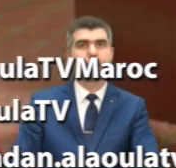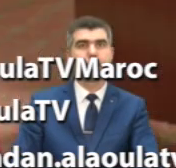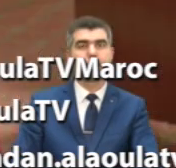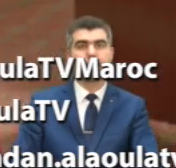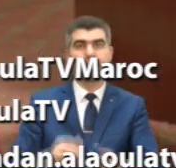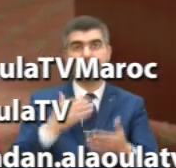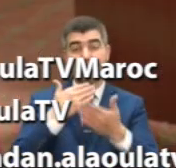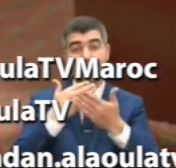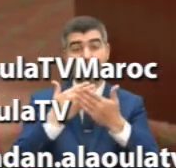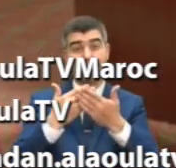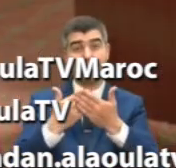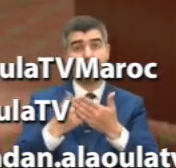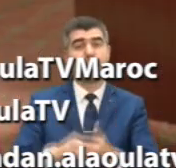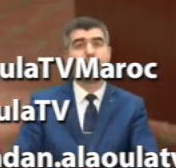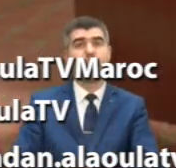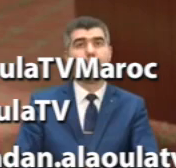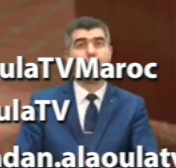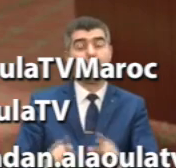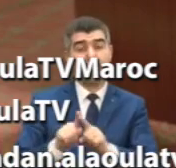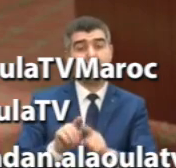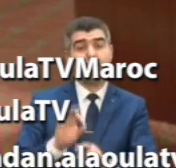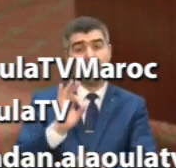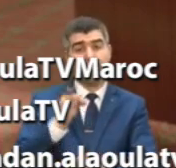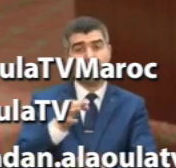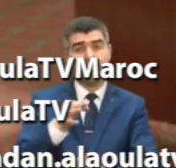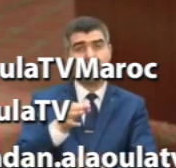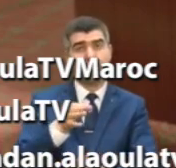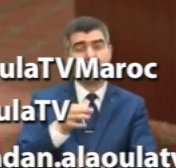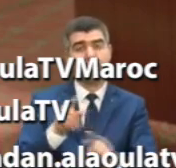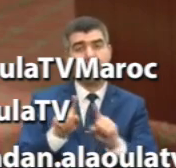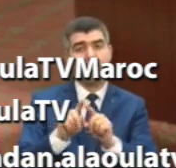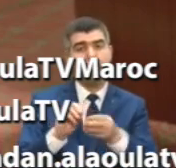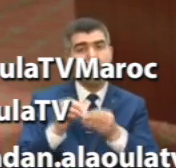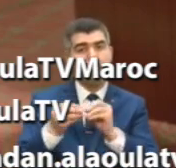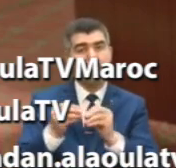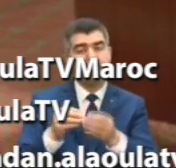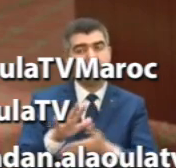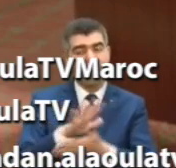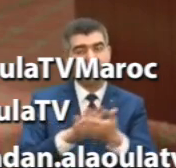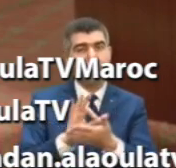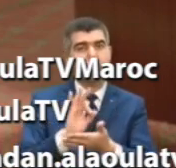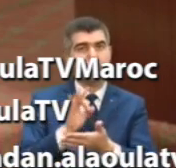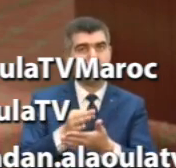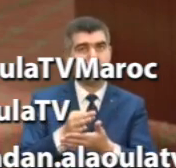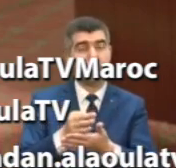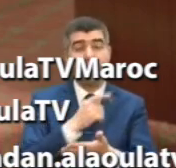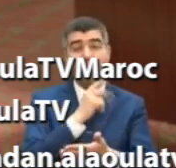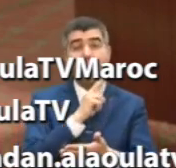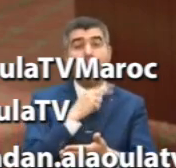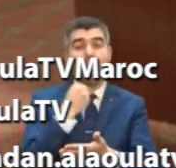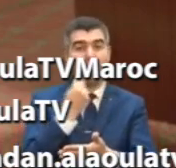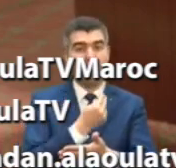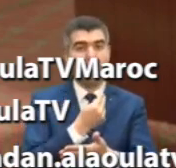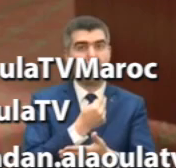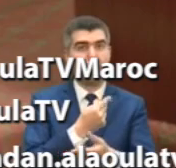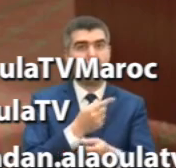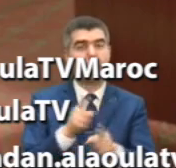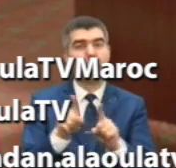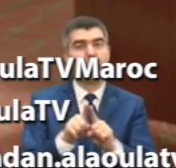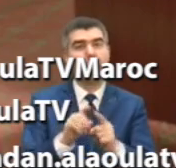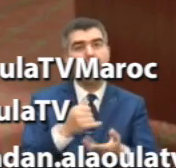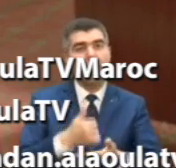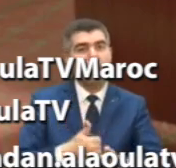الوزير. شكرا. غير بغي نقول ان هذه معضله حقيقيه، ولكن ايضا لابد ان نقر ان الحكومه عاطيه اهميه